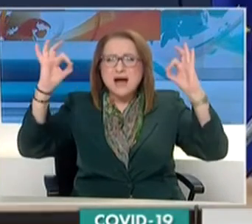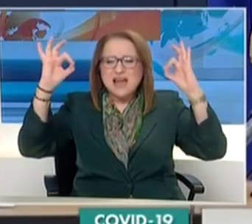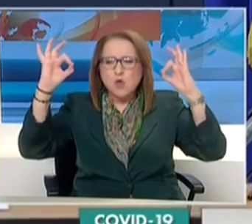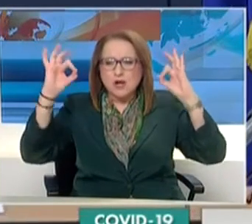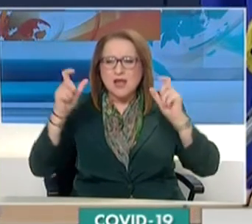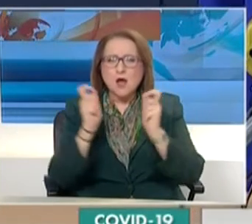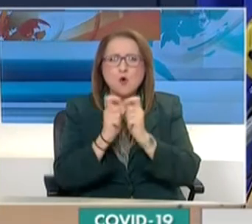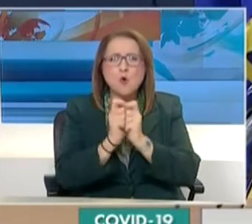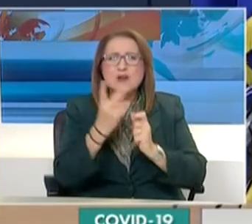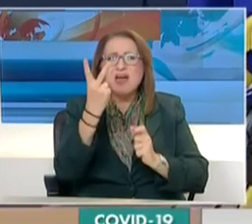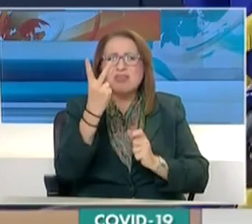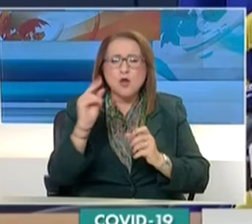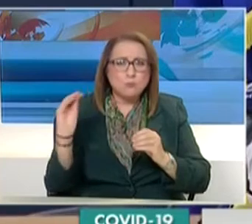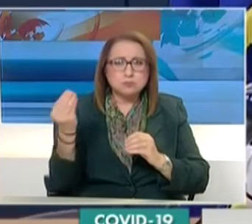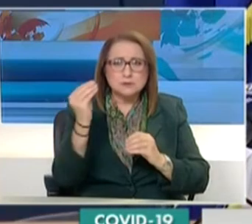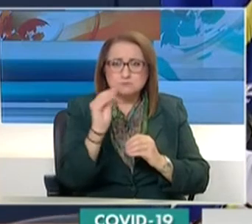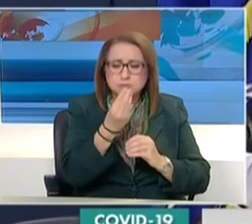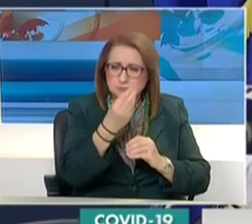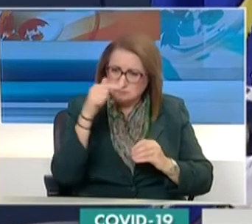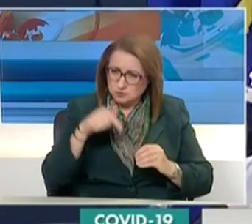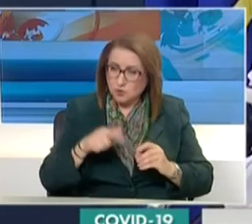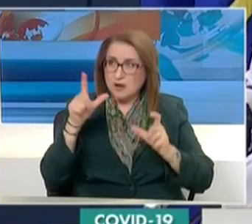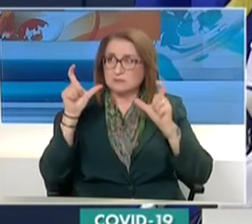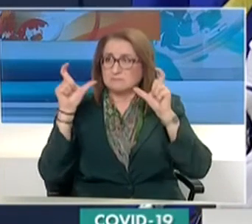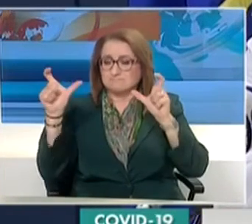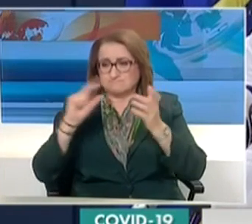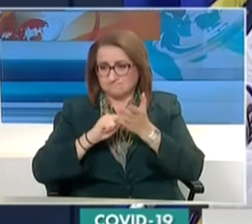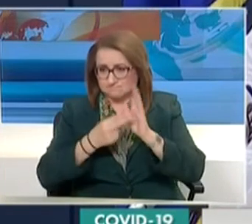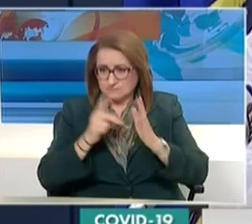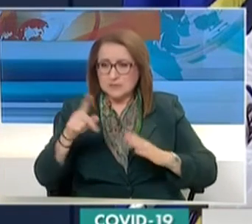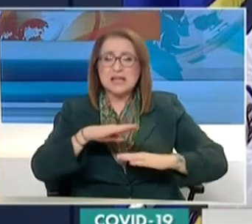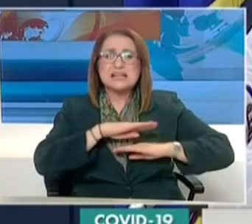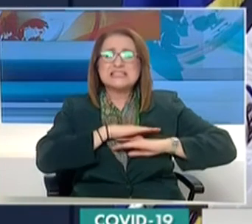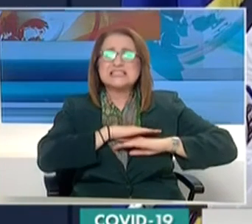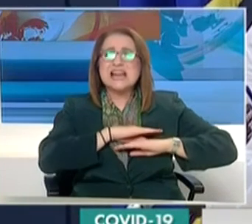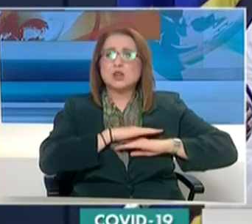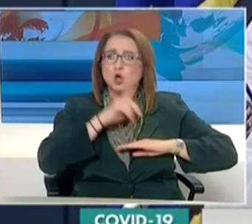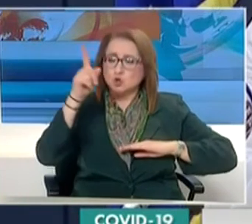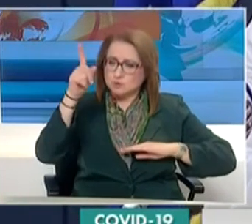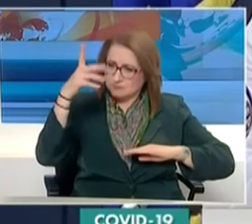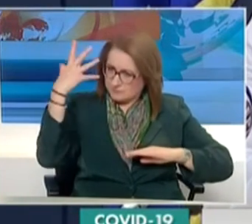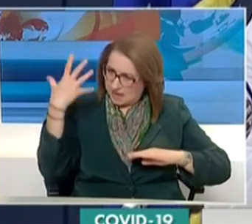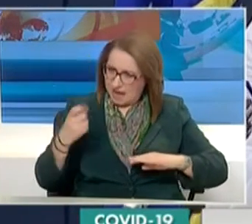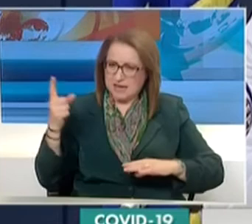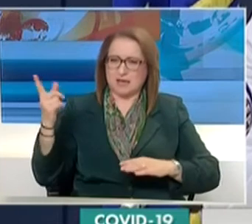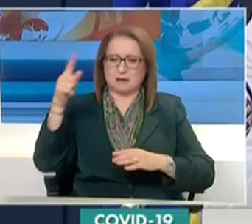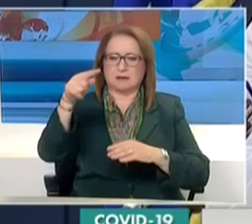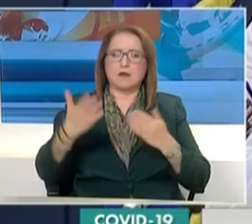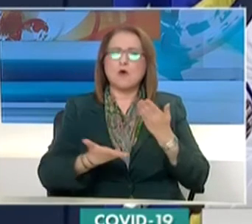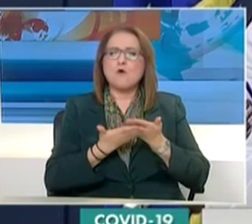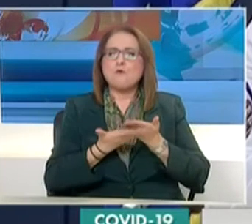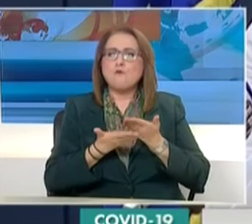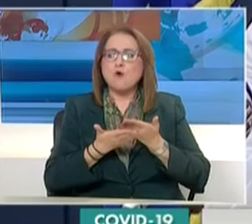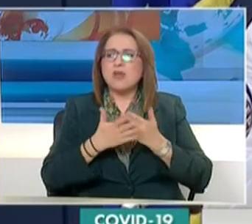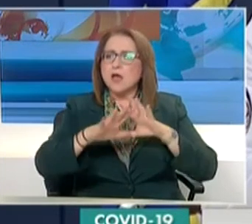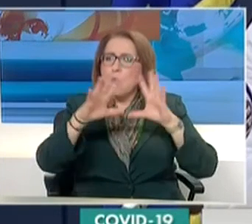κατοίκων. Ήδη το Γενικό Επιτελείο Στρατού στο Κέντρο Υγείας Σωτηλίου έχει παράσχει για ενίσχυση των